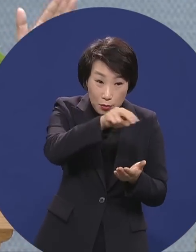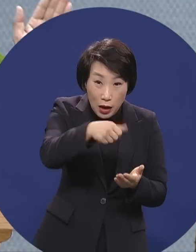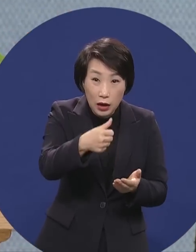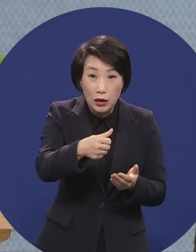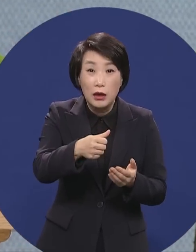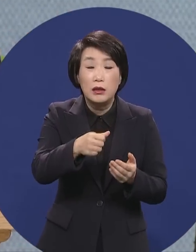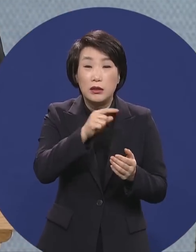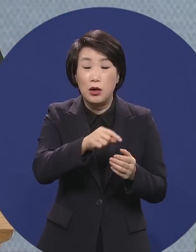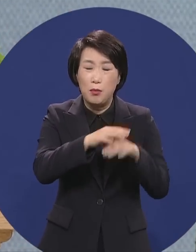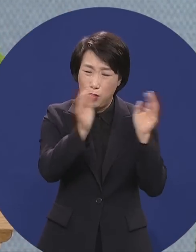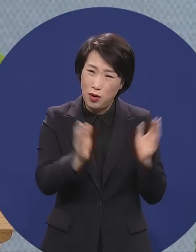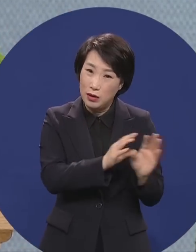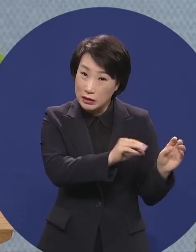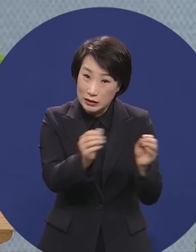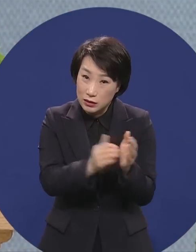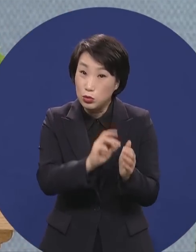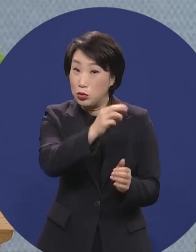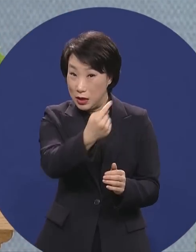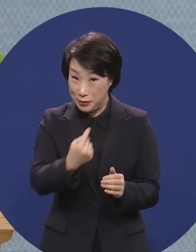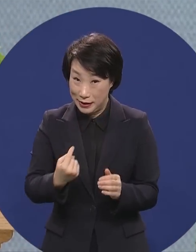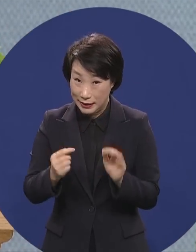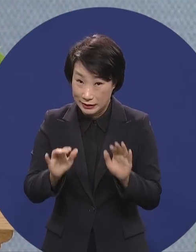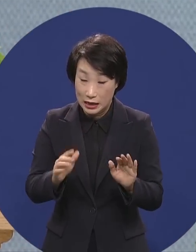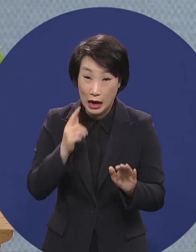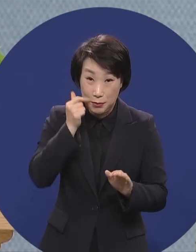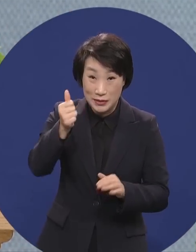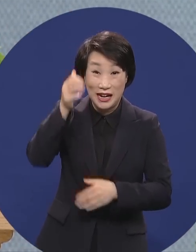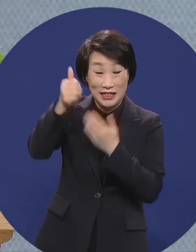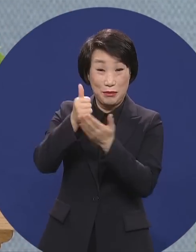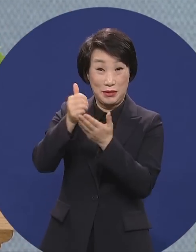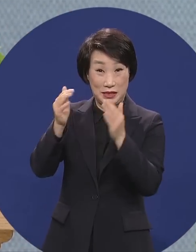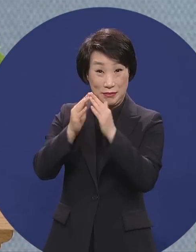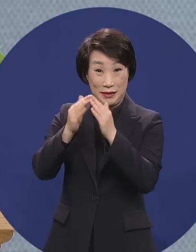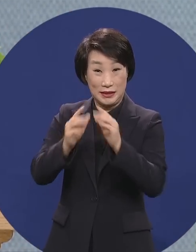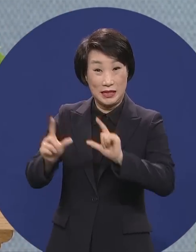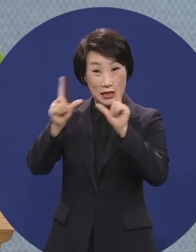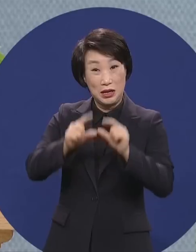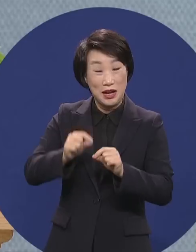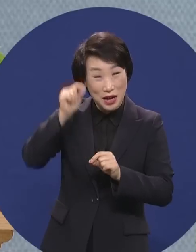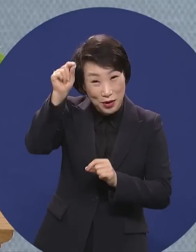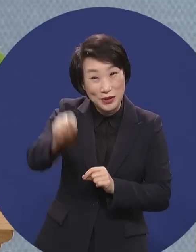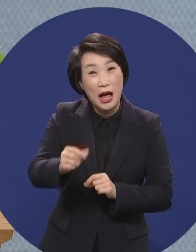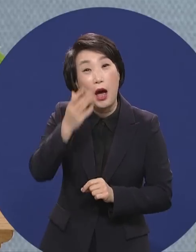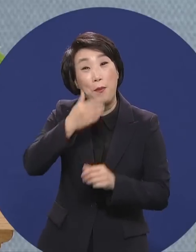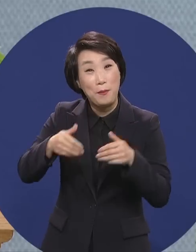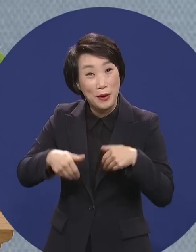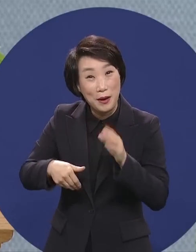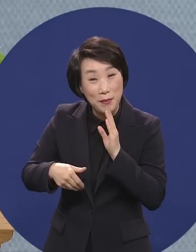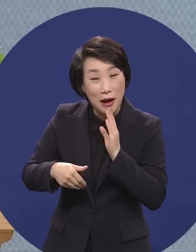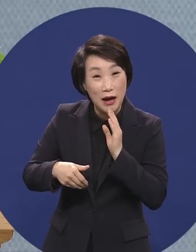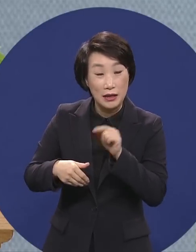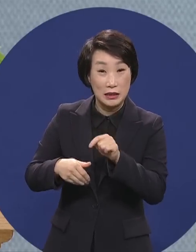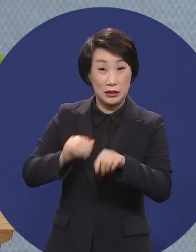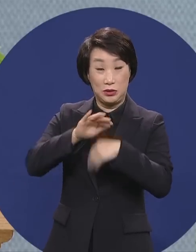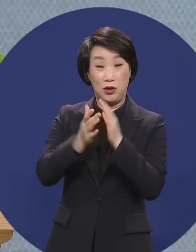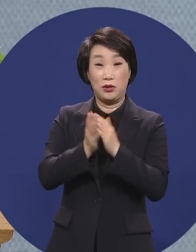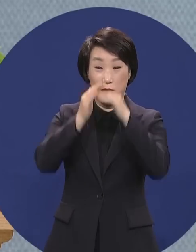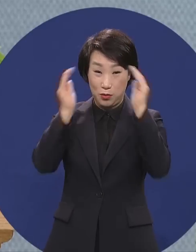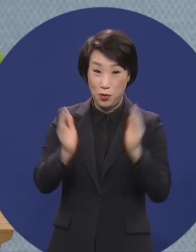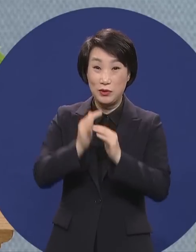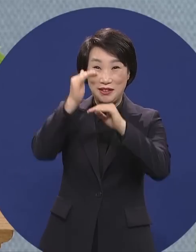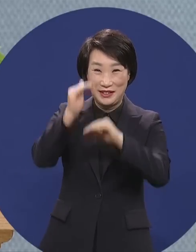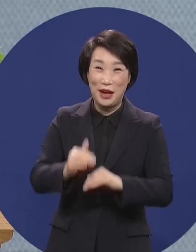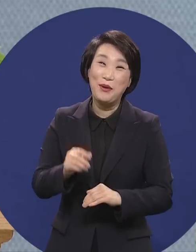정지하고 돌아와서 아버지 집에서 영원히 행복하자고는 성경 전체의